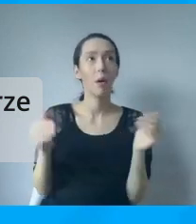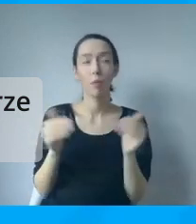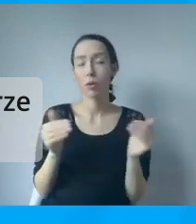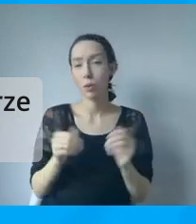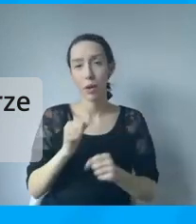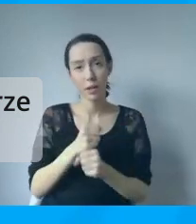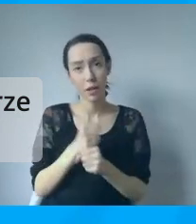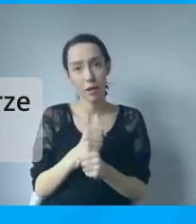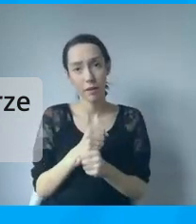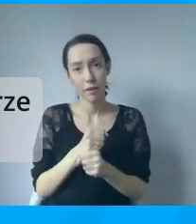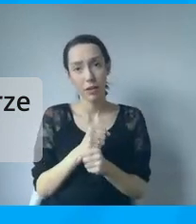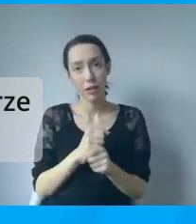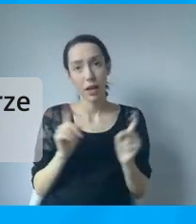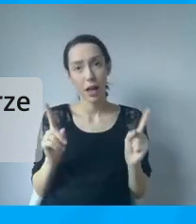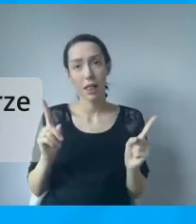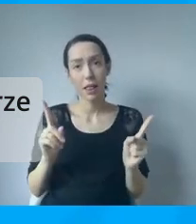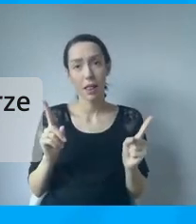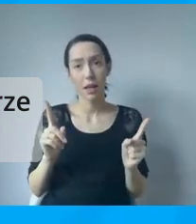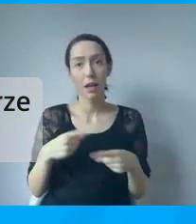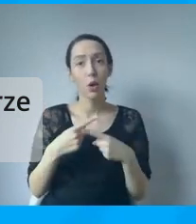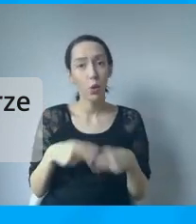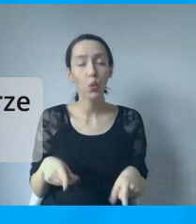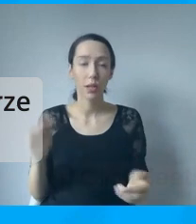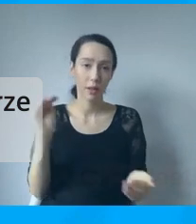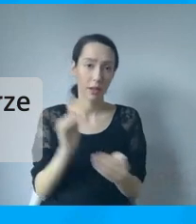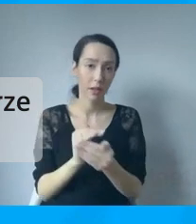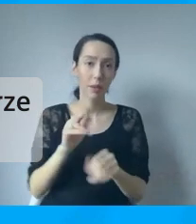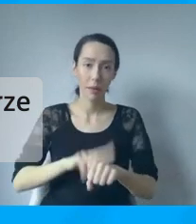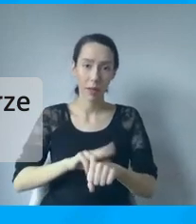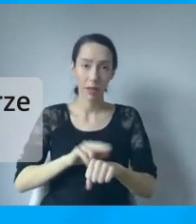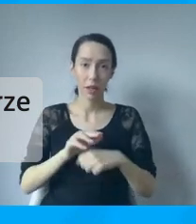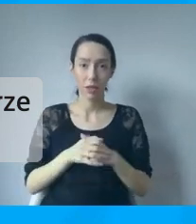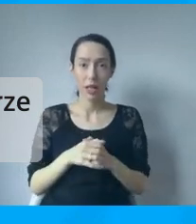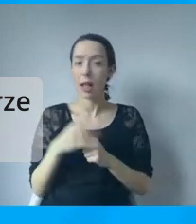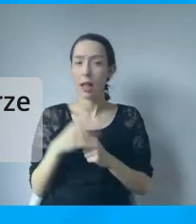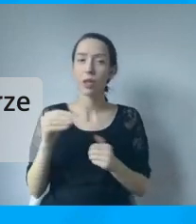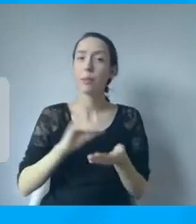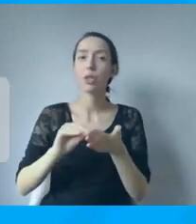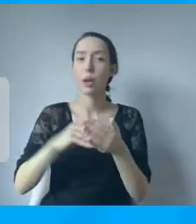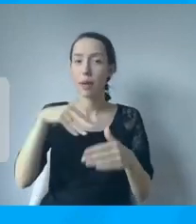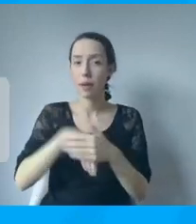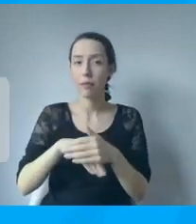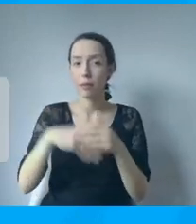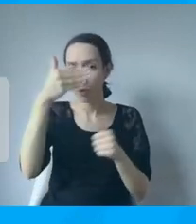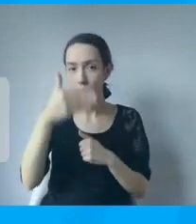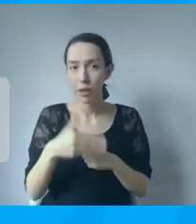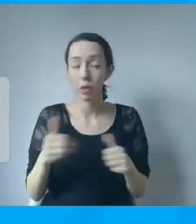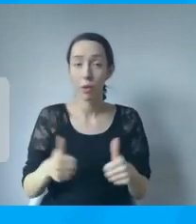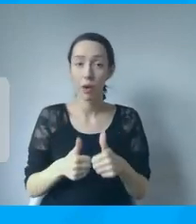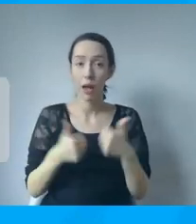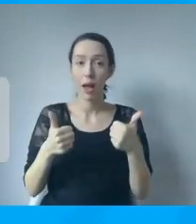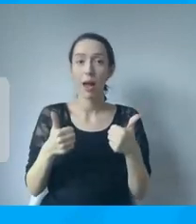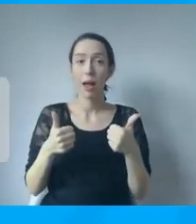pracować, ale w mniejszym wymiarze godzin. No to na rozmowie kwalifikacyjnej. Także mam nadzieję, że odpowiedziałam na to